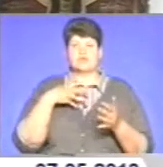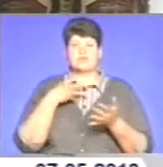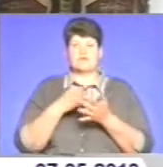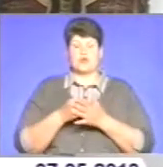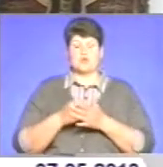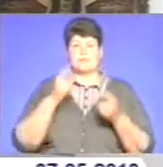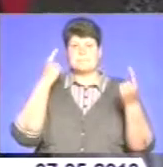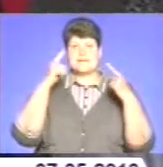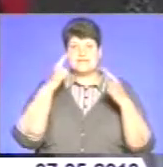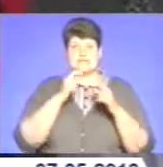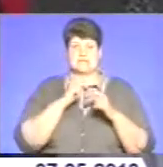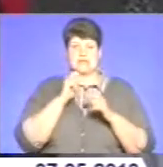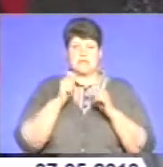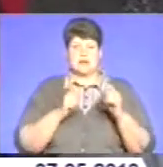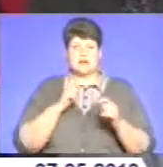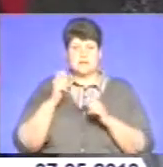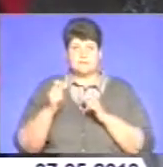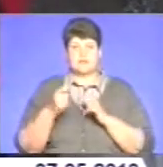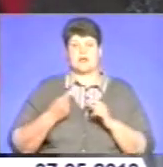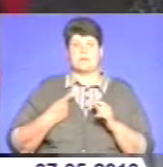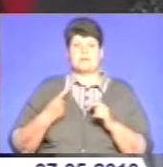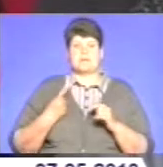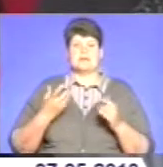мистецькі дари. Майстер бере на те, щоб